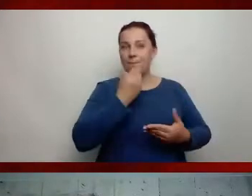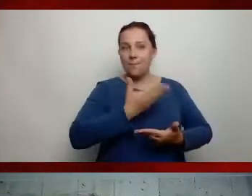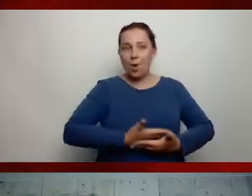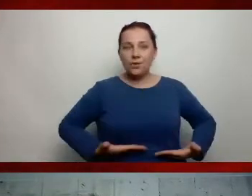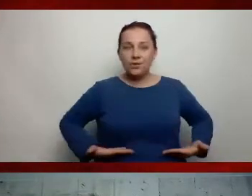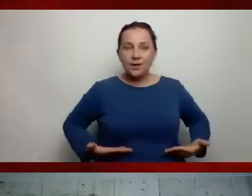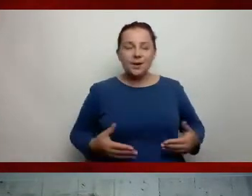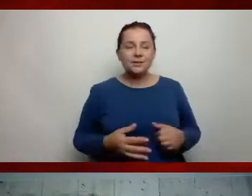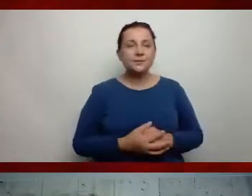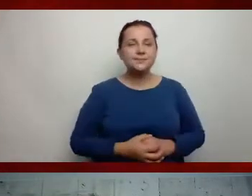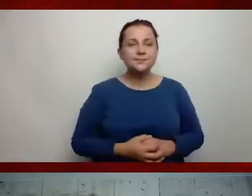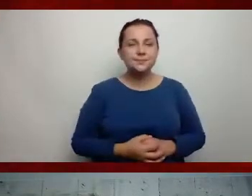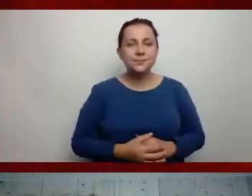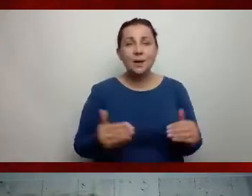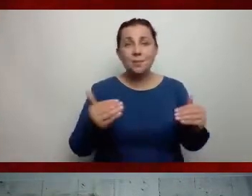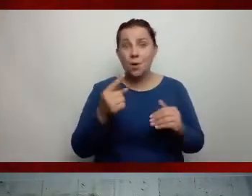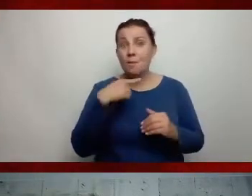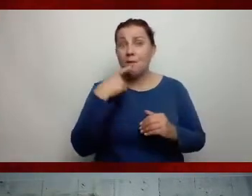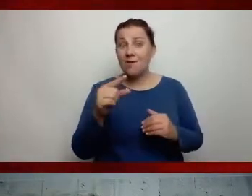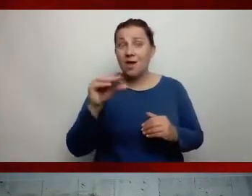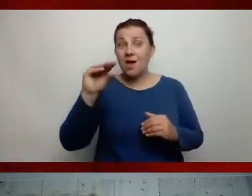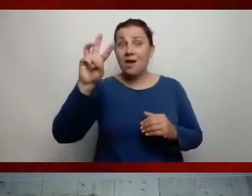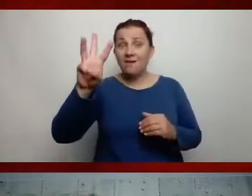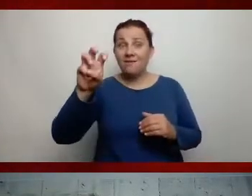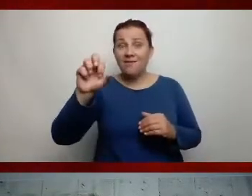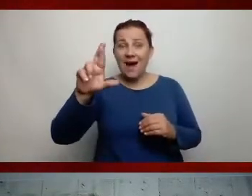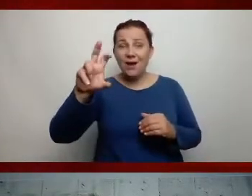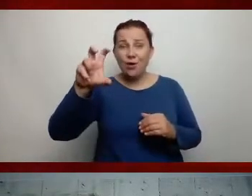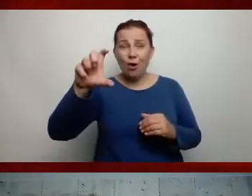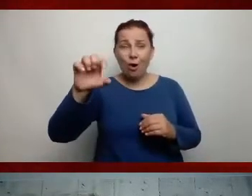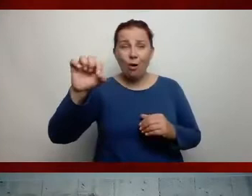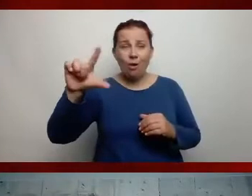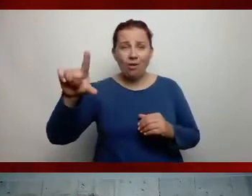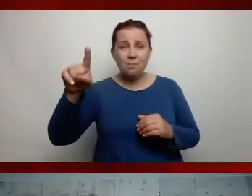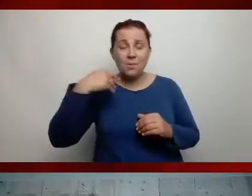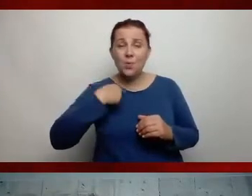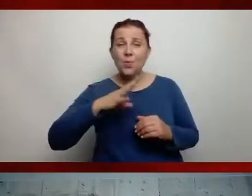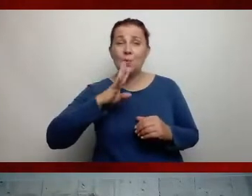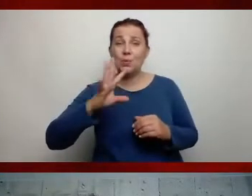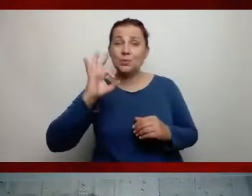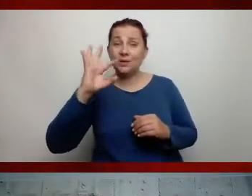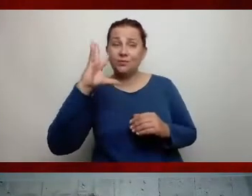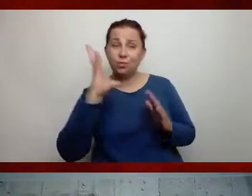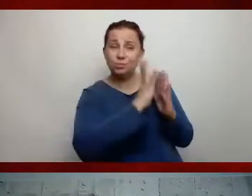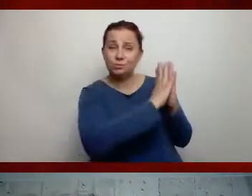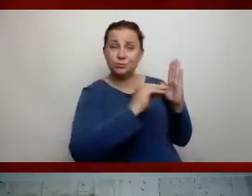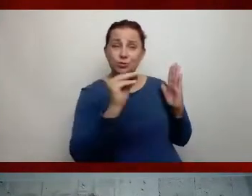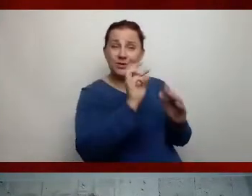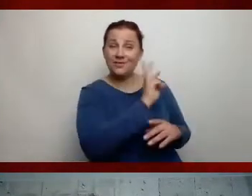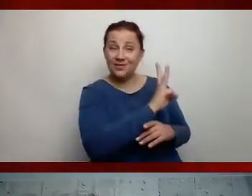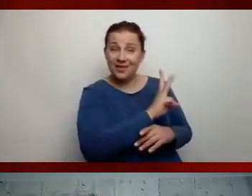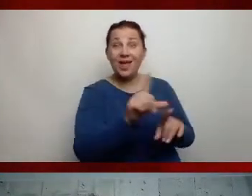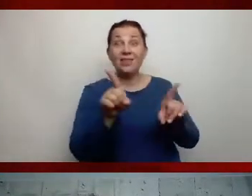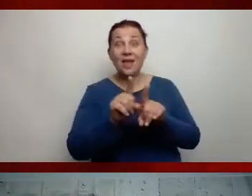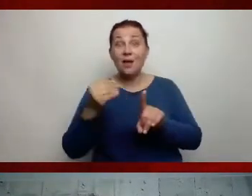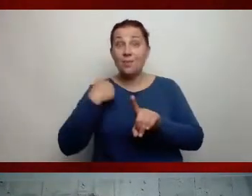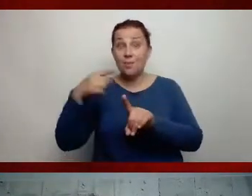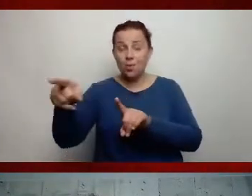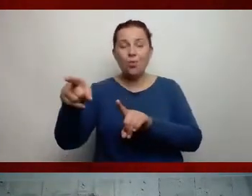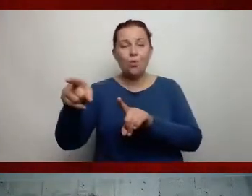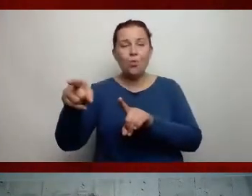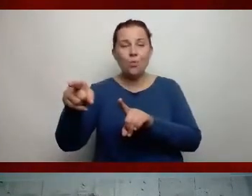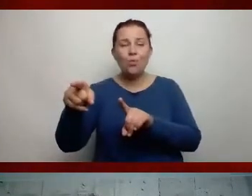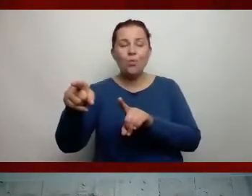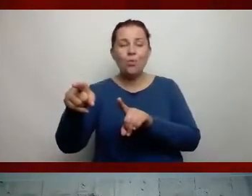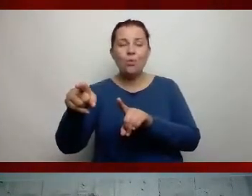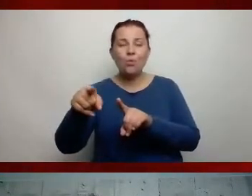że Andy Warhol w jakimś sensie był amerykańskim Witkacym, ponieważ też miał firmę portretową, był cennik,